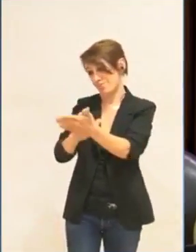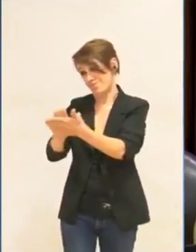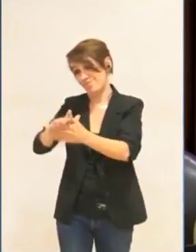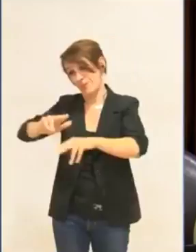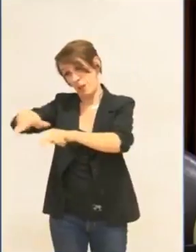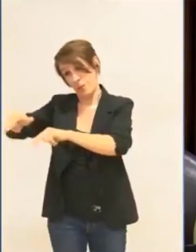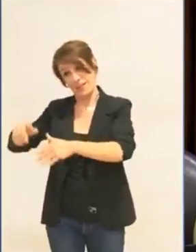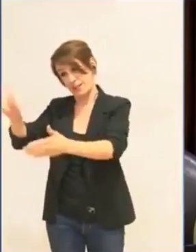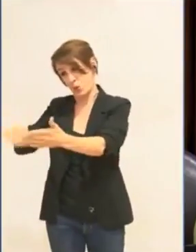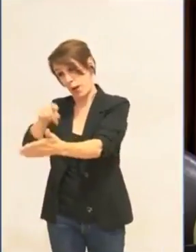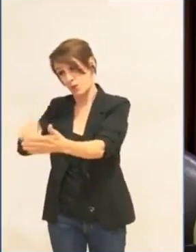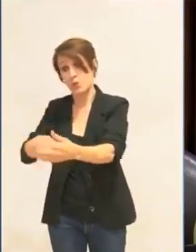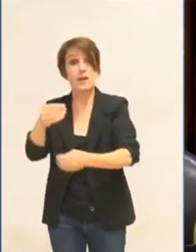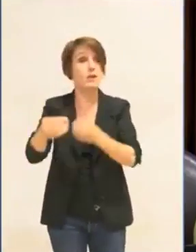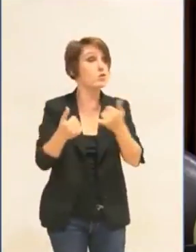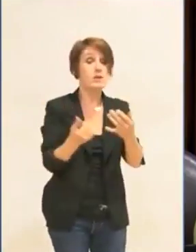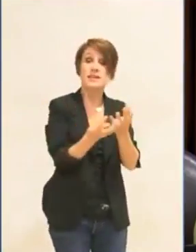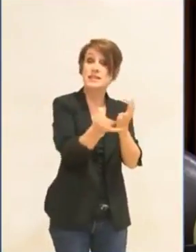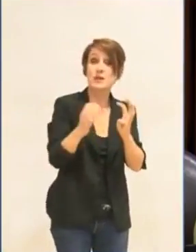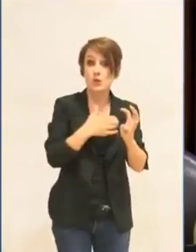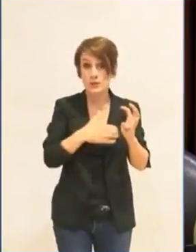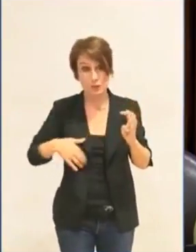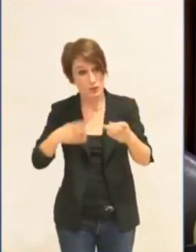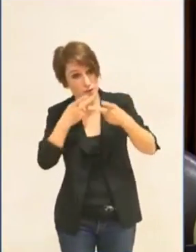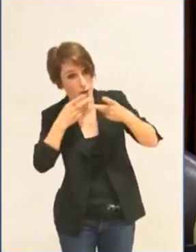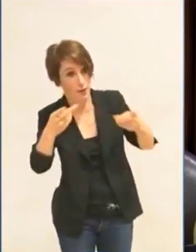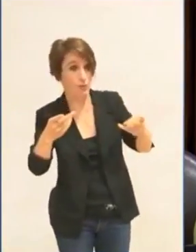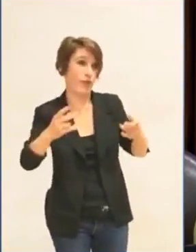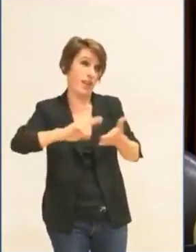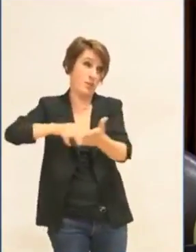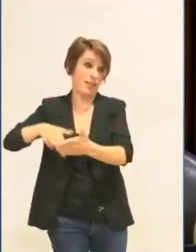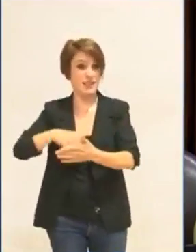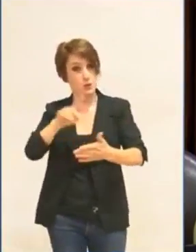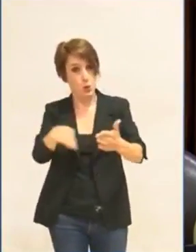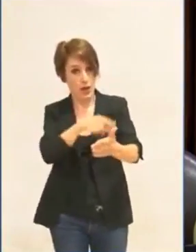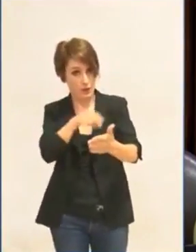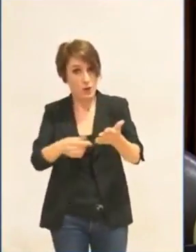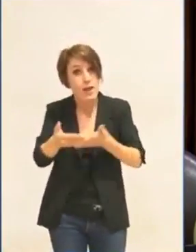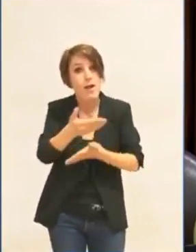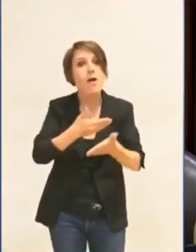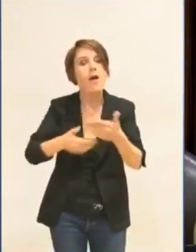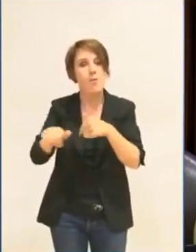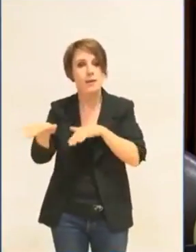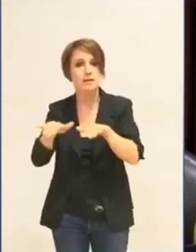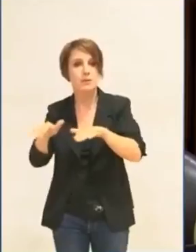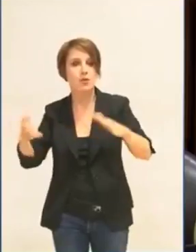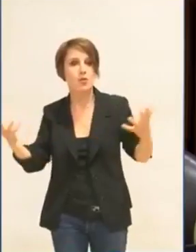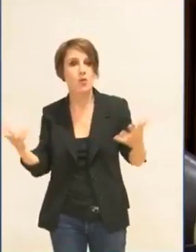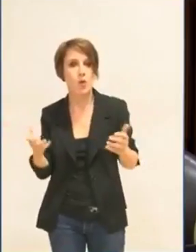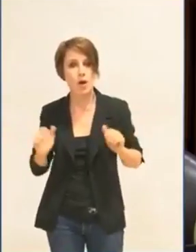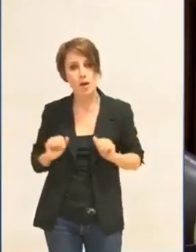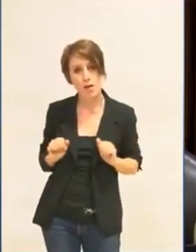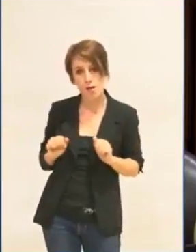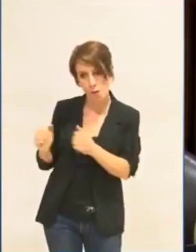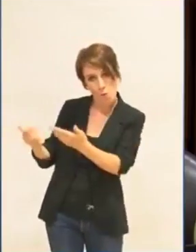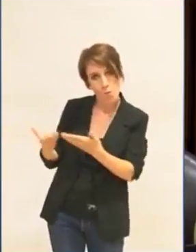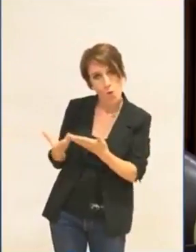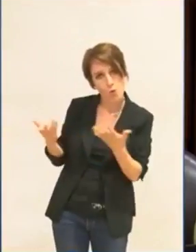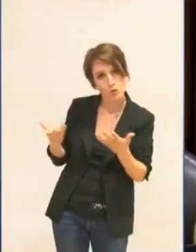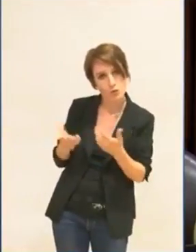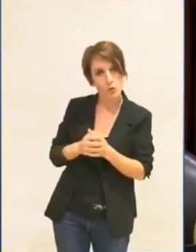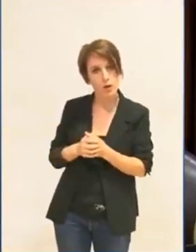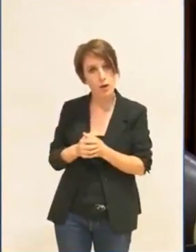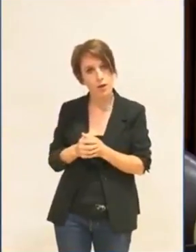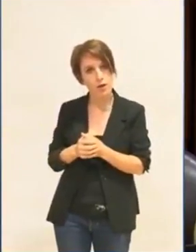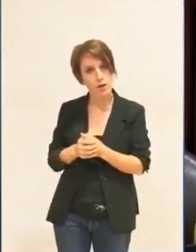que vous mettrez donc en place, soit pour pallier à cette difficulté, soit